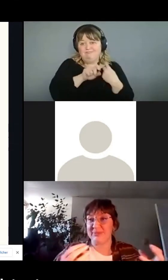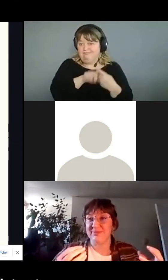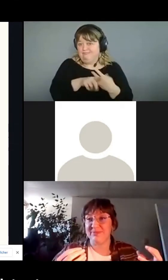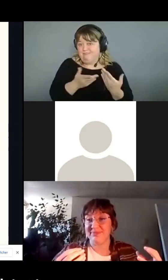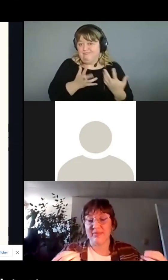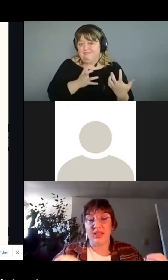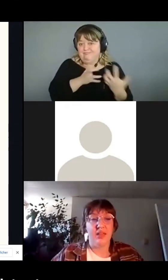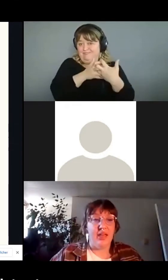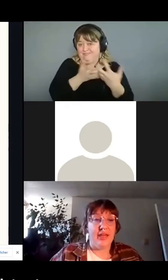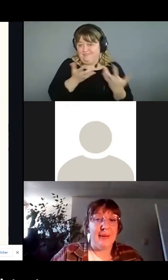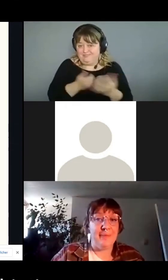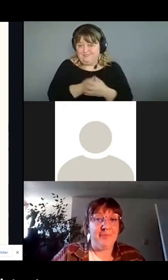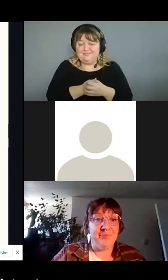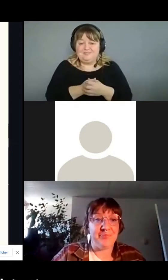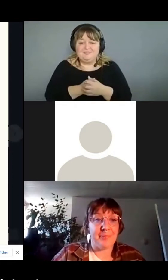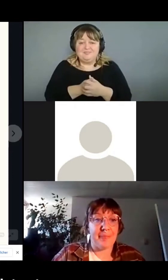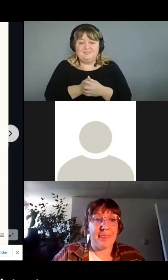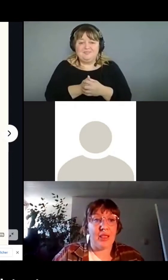symbiotique.